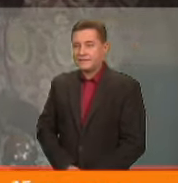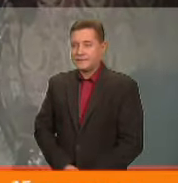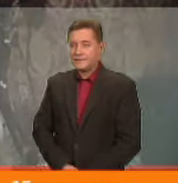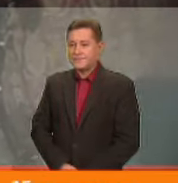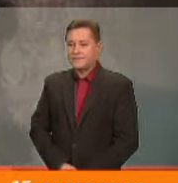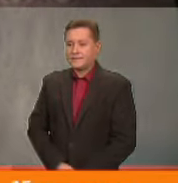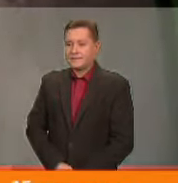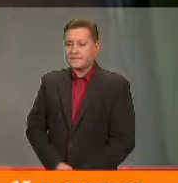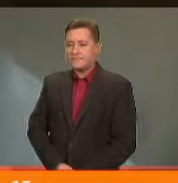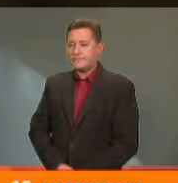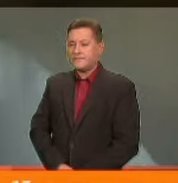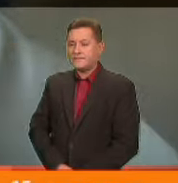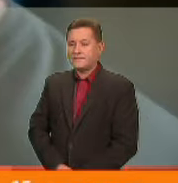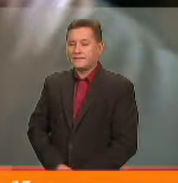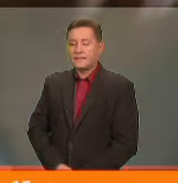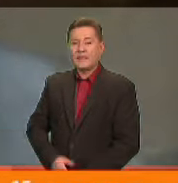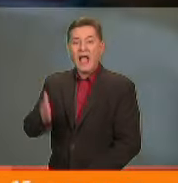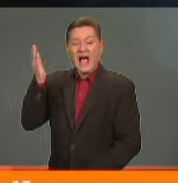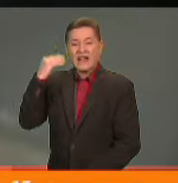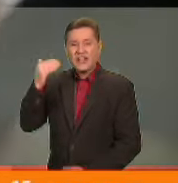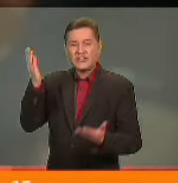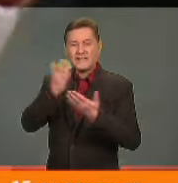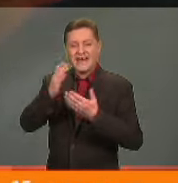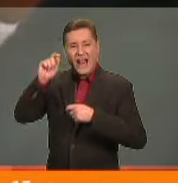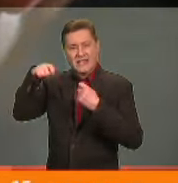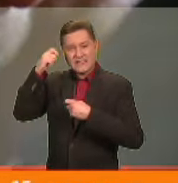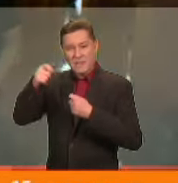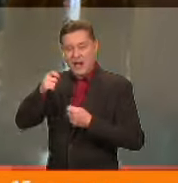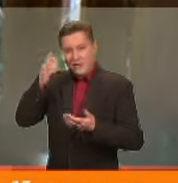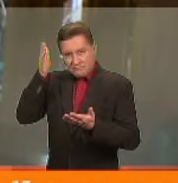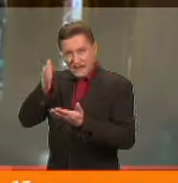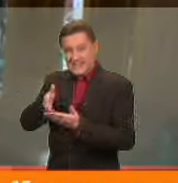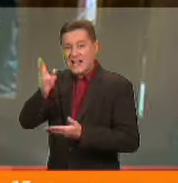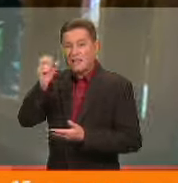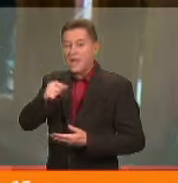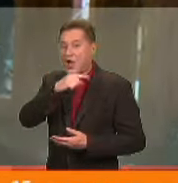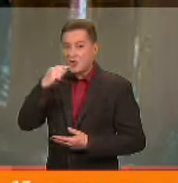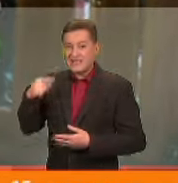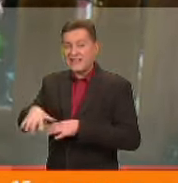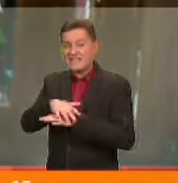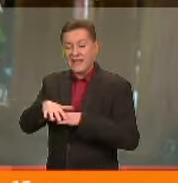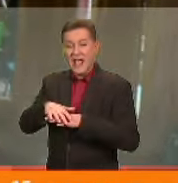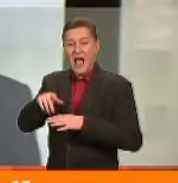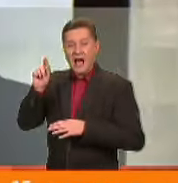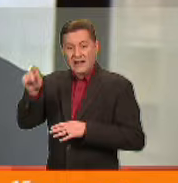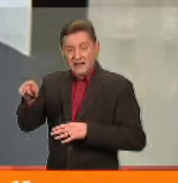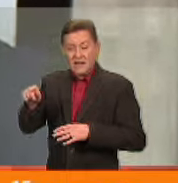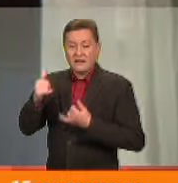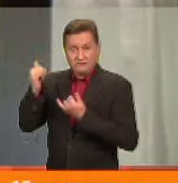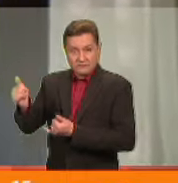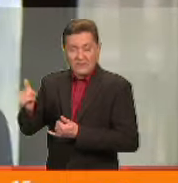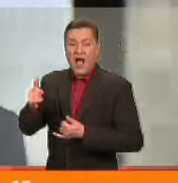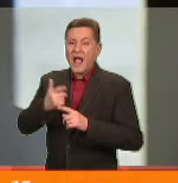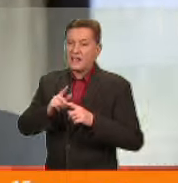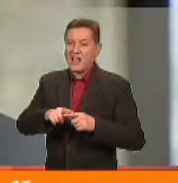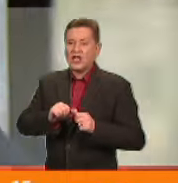проститутка. Я сказал, да нет, скотине пошел давать. Раньше сериалы снимались в Украине с прицелом на российский рынок. Теперь это скорее исключение из правил. Многие